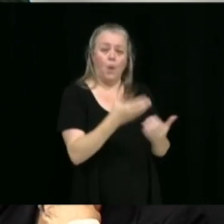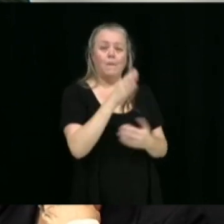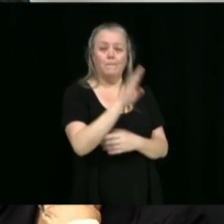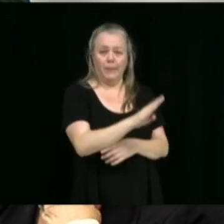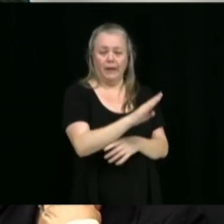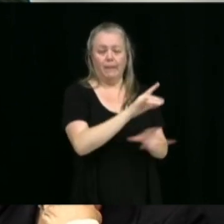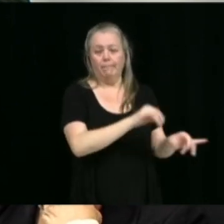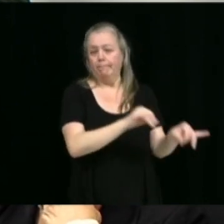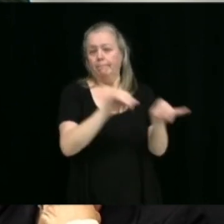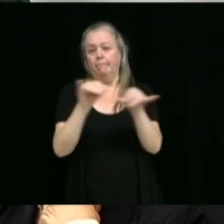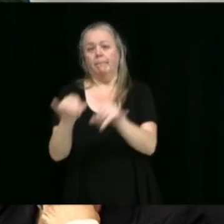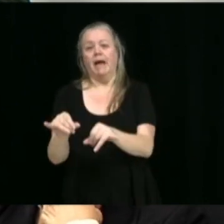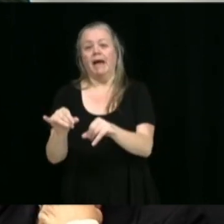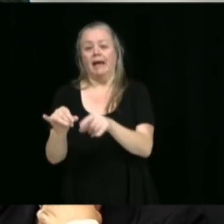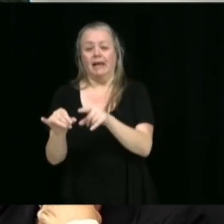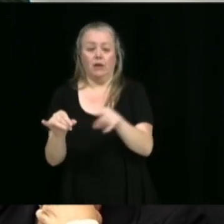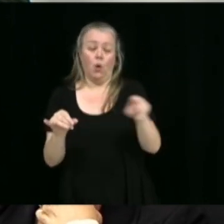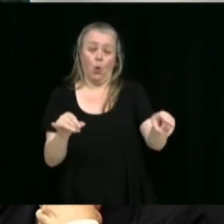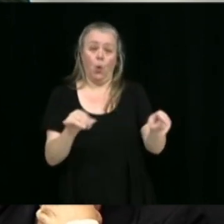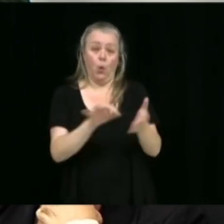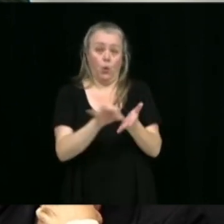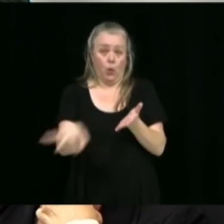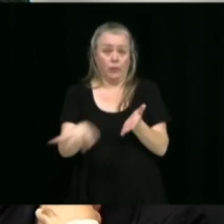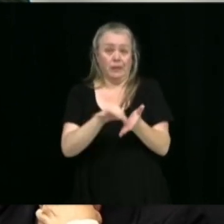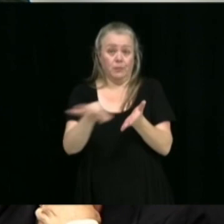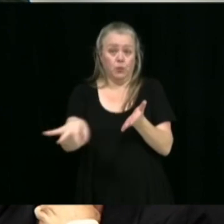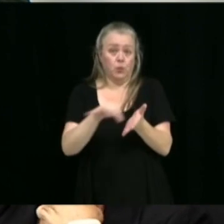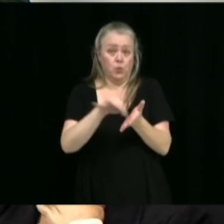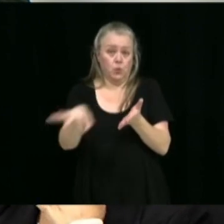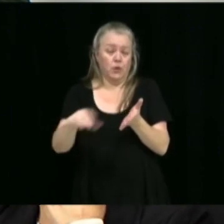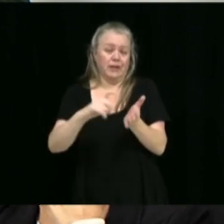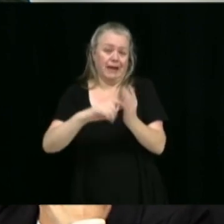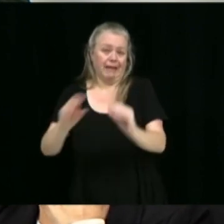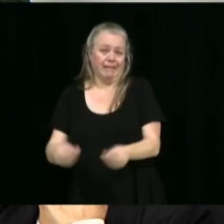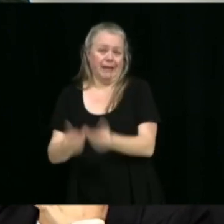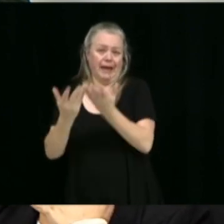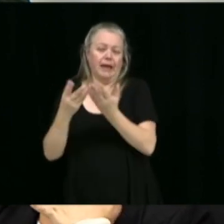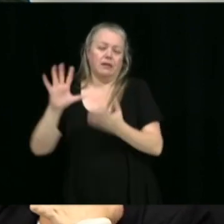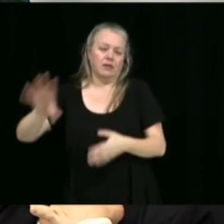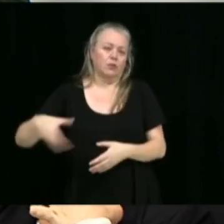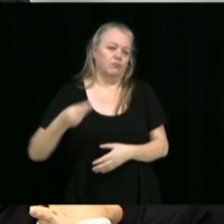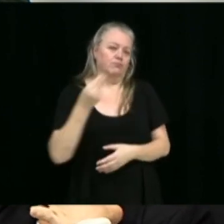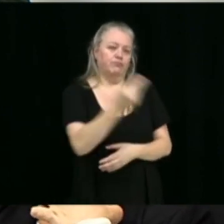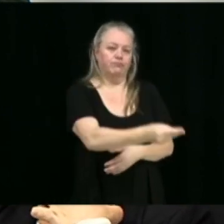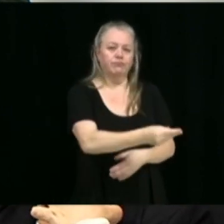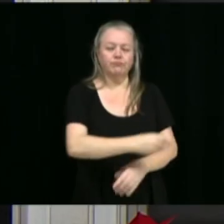proportions que ceux-ci y ont contribué lors de sa constitution.